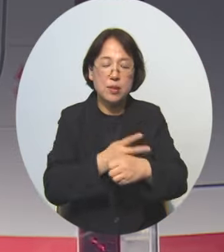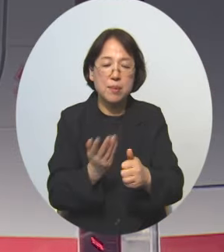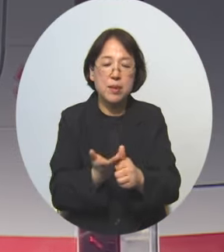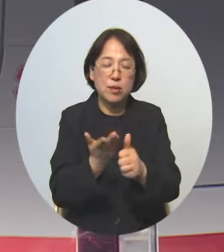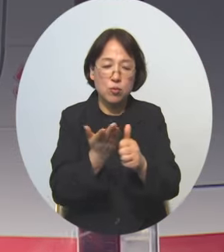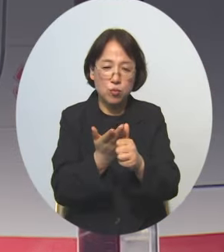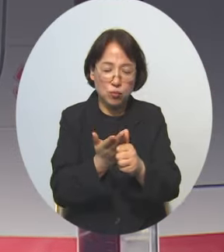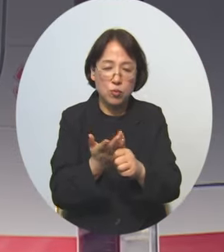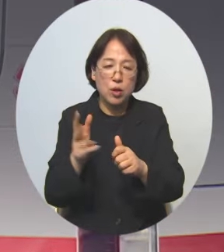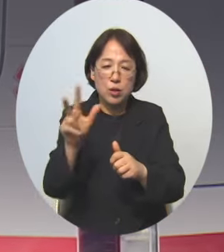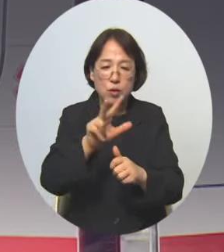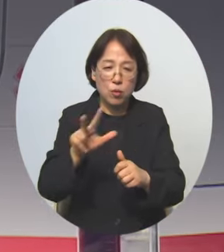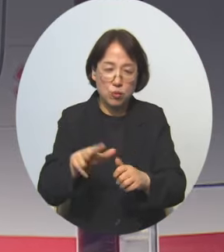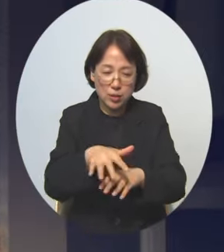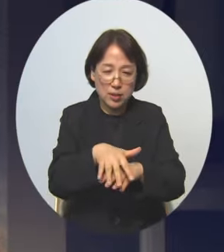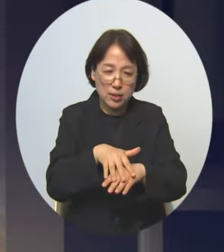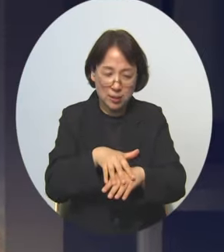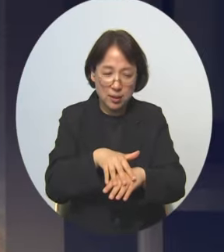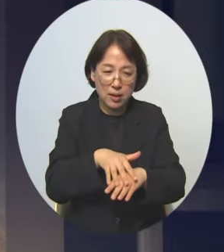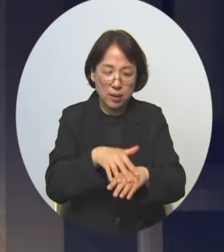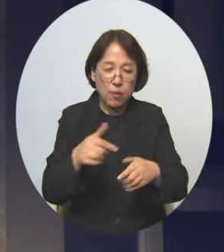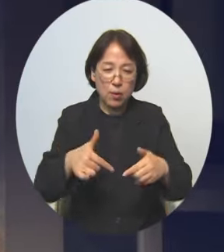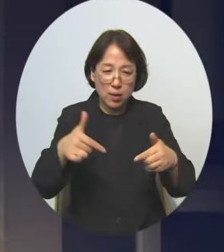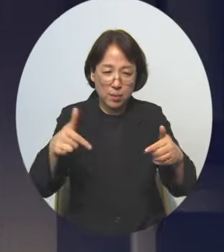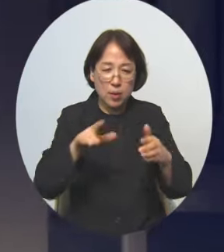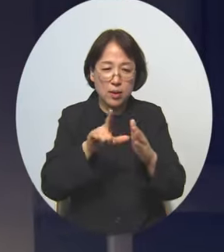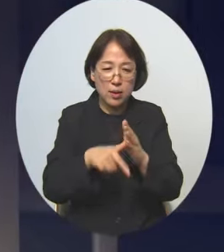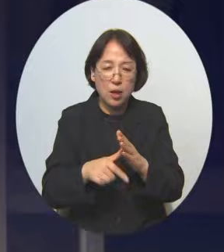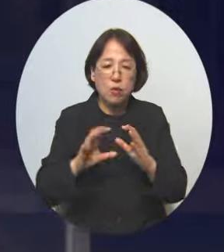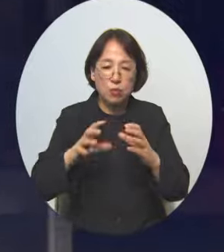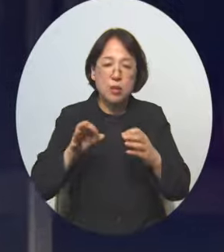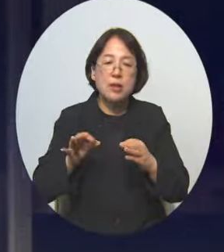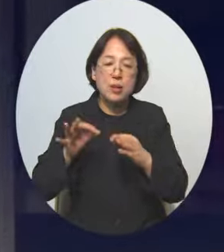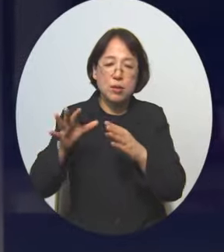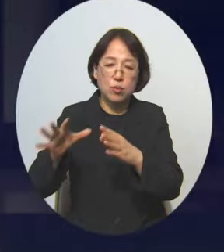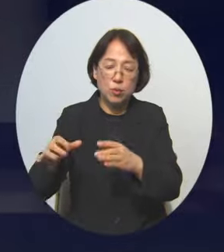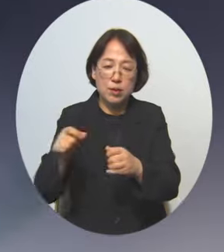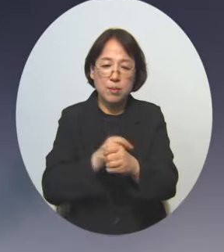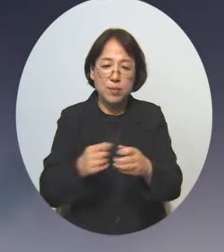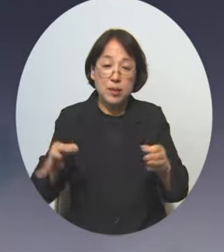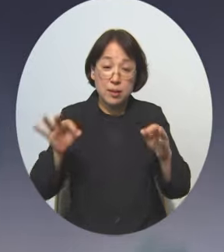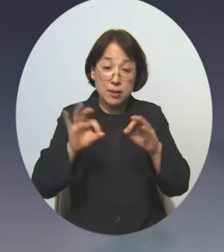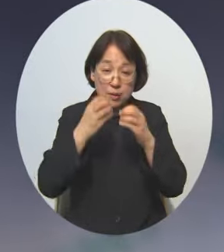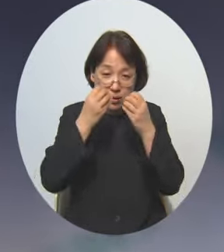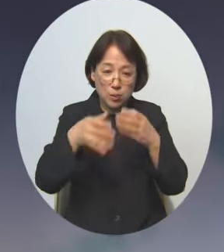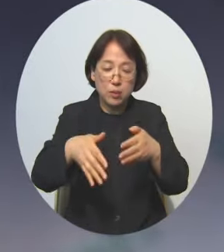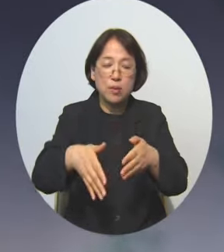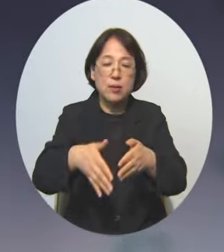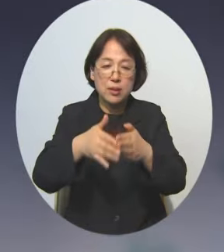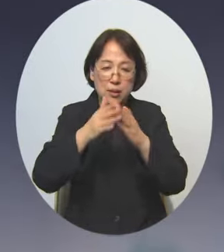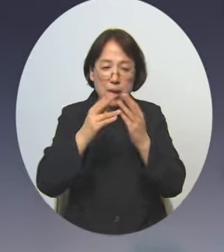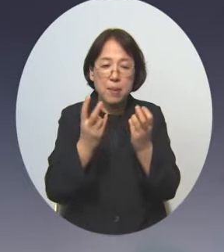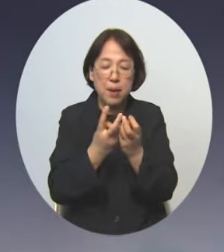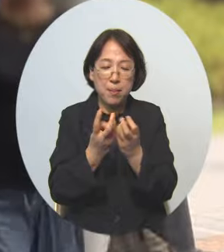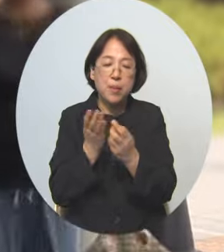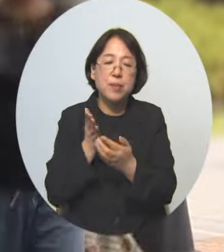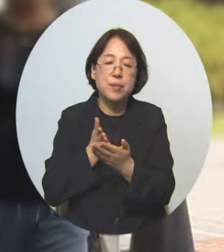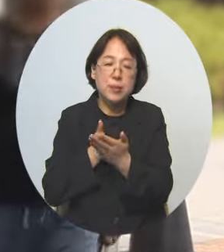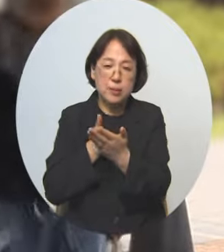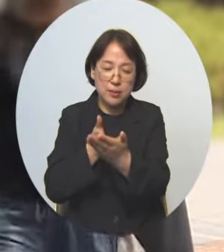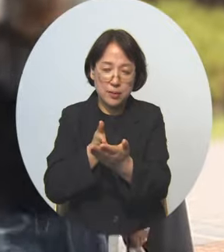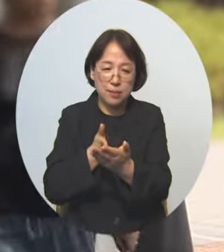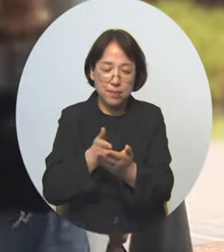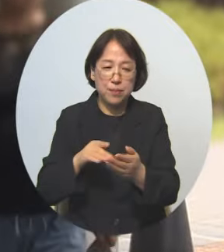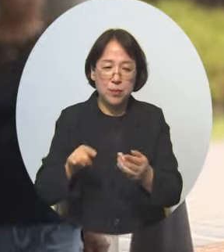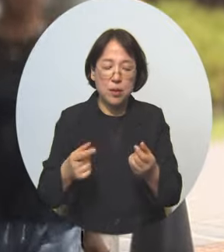확충하는 데에는 국가 재정을 투입하고 특별기금 등 별도 지원 체계를 신설하는 방안도 제시됐습니다.